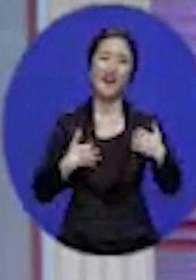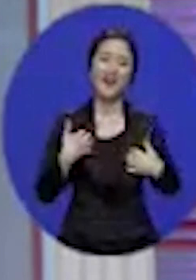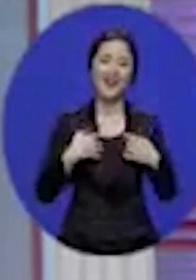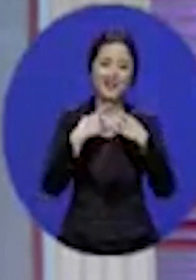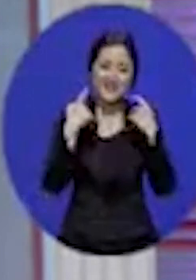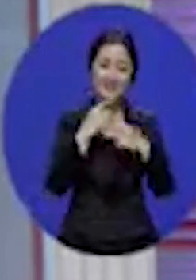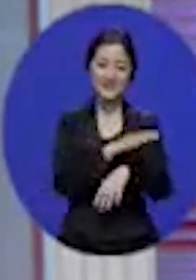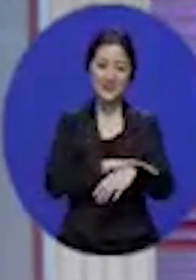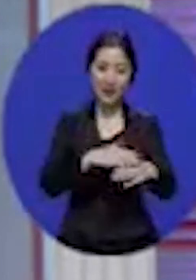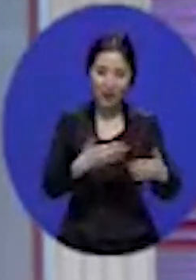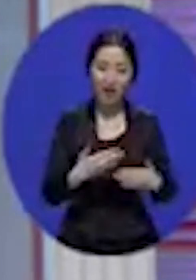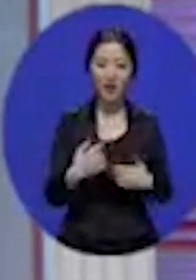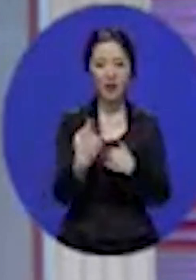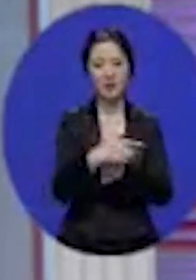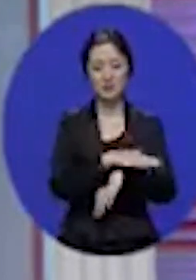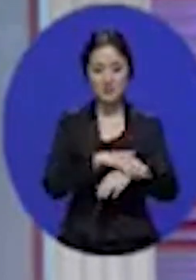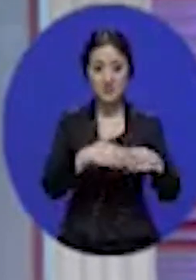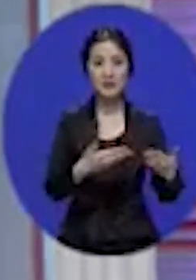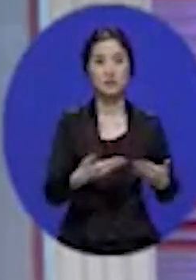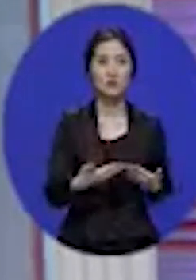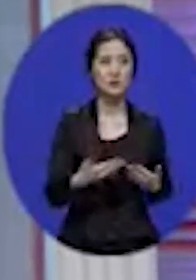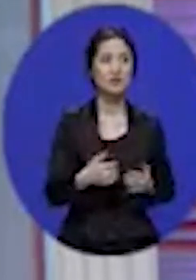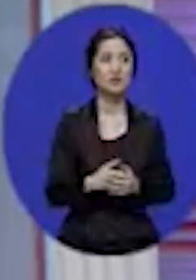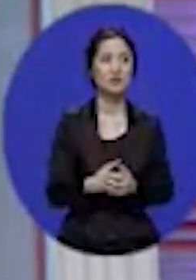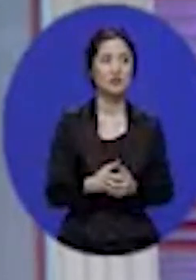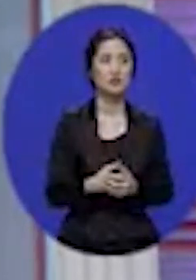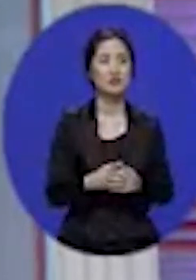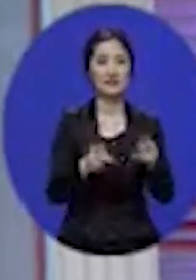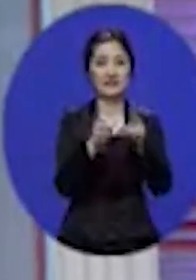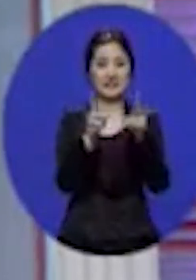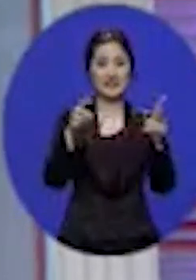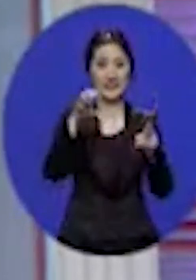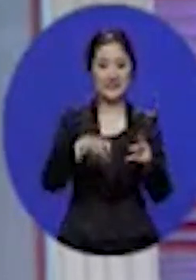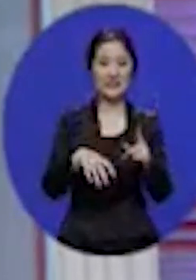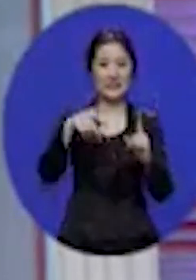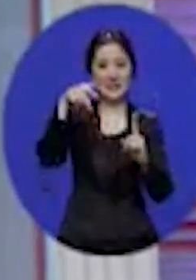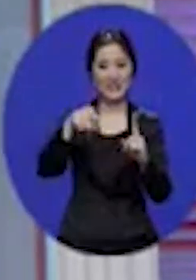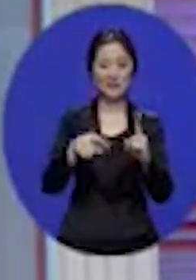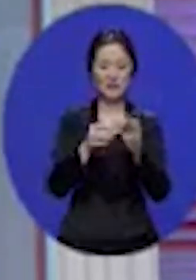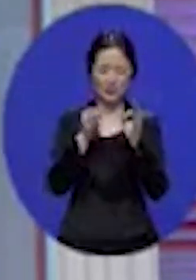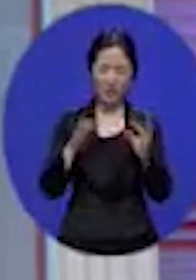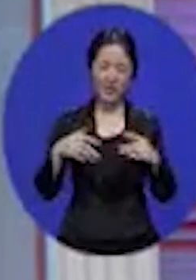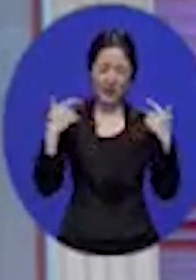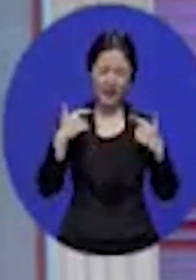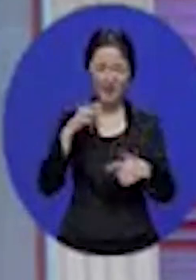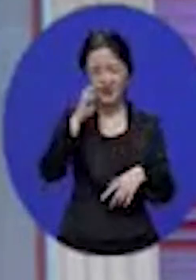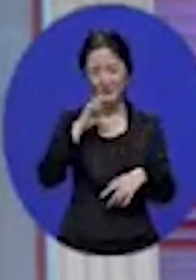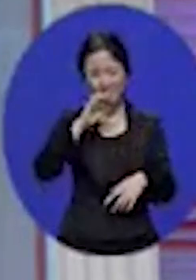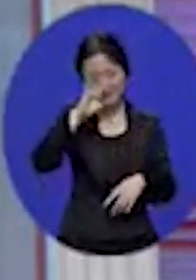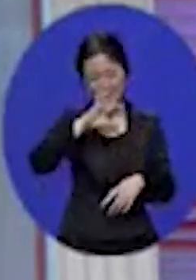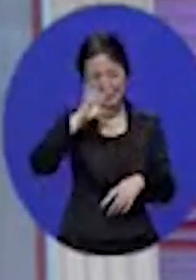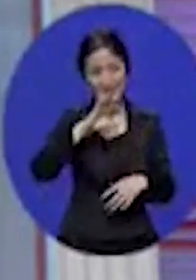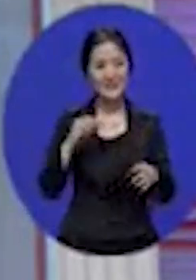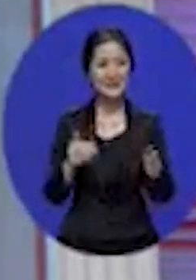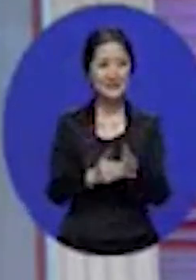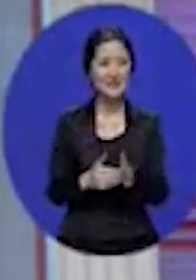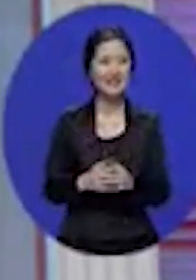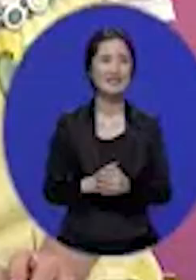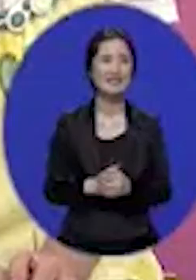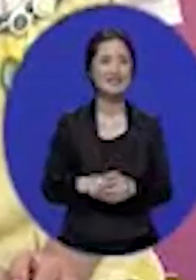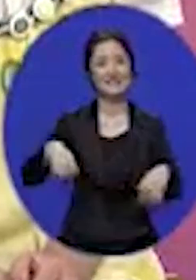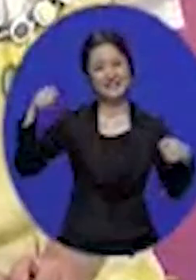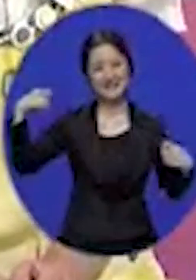저를 맞아주시고 잘 가르쳐주는지 2층 거실에서 둘이 일주일 동안 합숙훈련을 했어요. 세상은